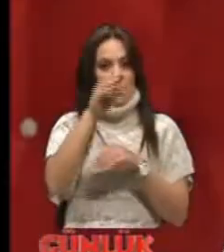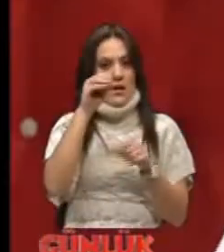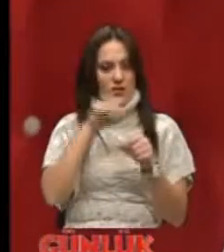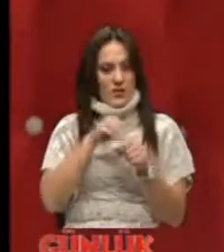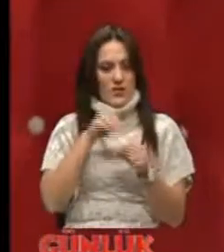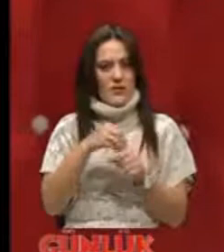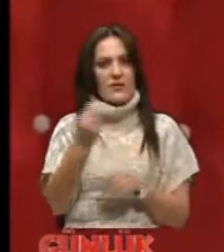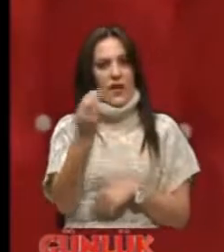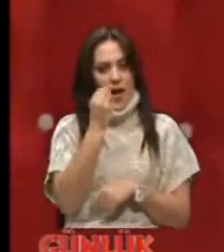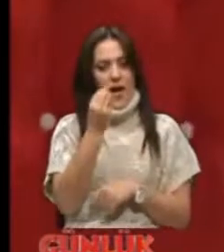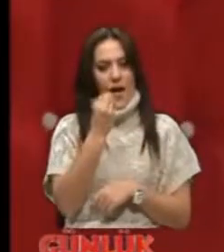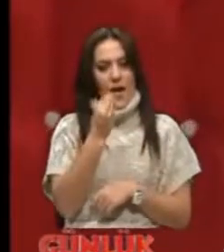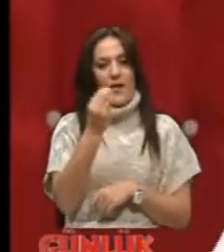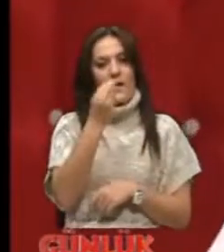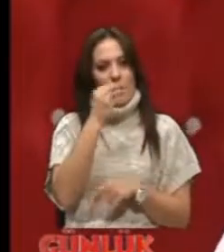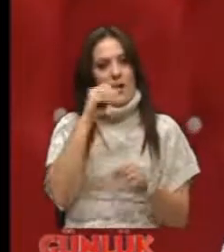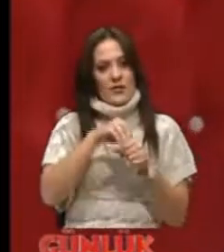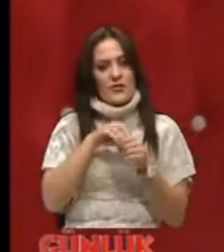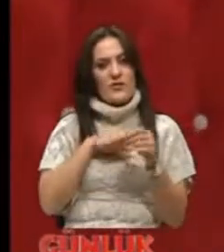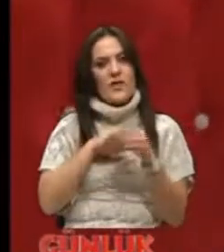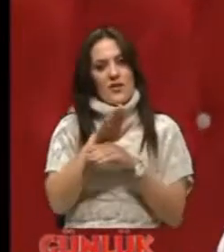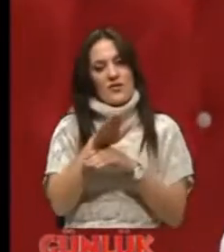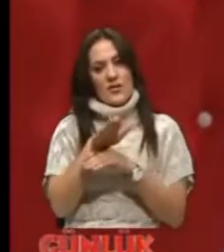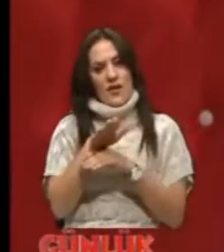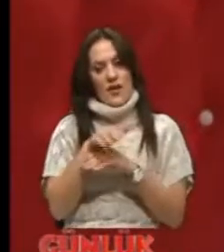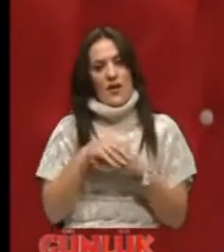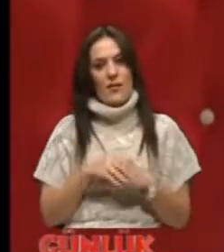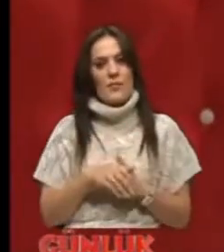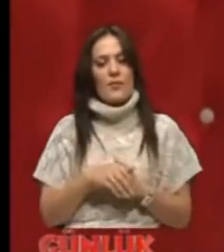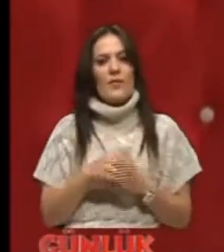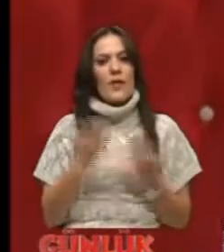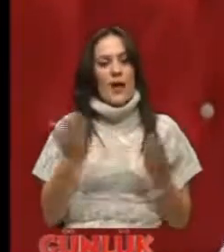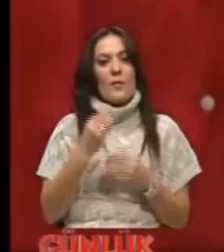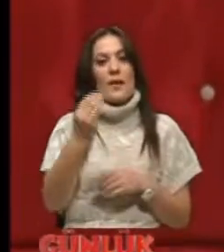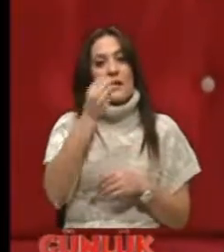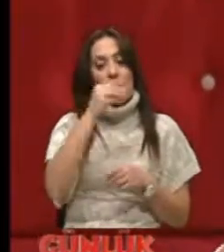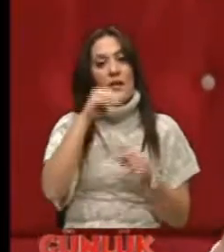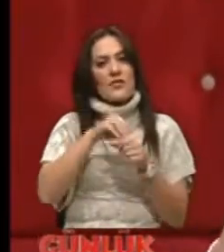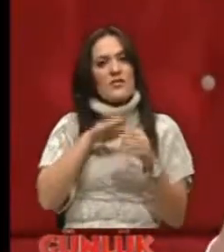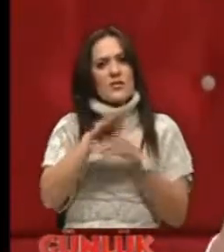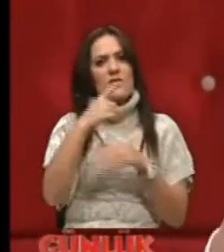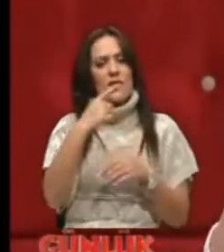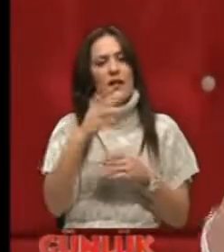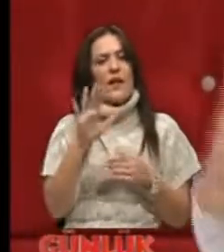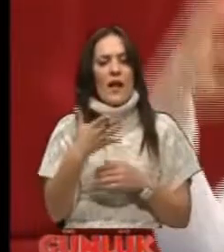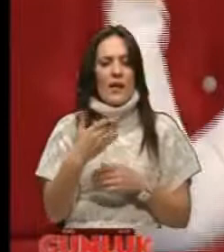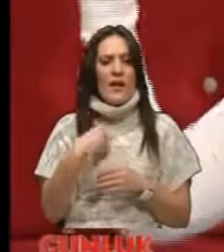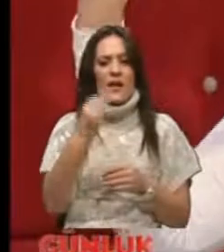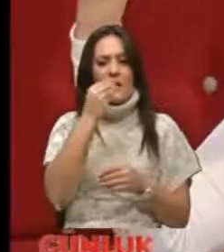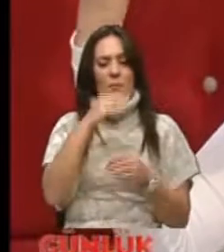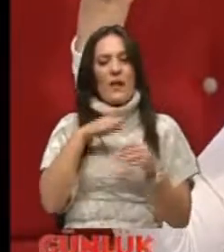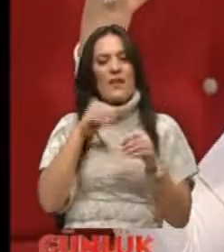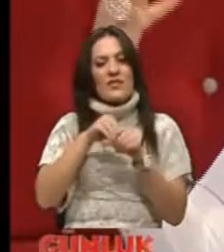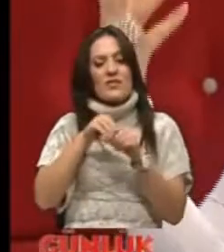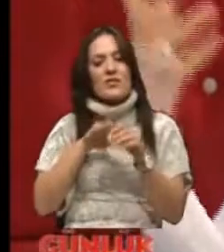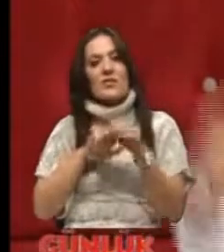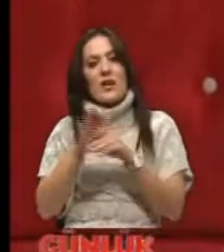Yaşamak için ye, yemek için yaşa. Ama yani yemek için yaşa derken herhalde hani yemek için yaşa